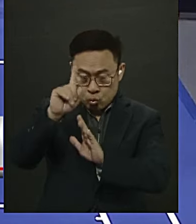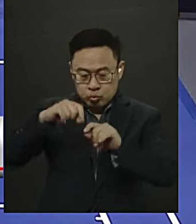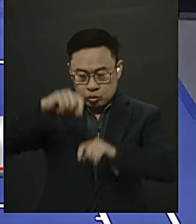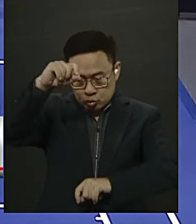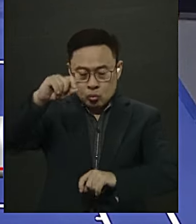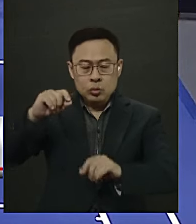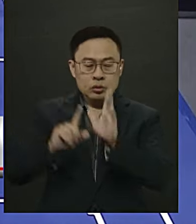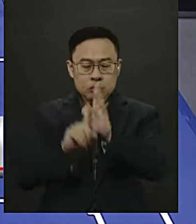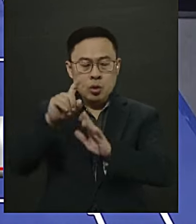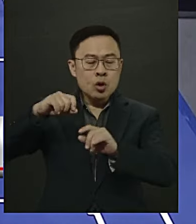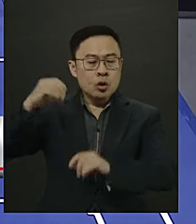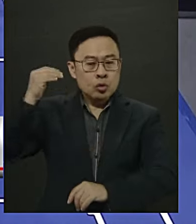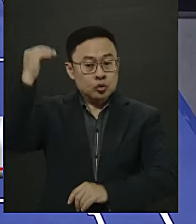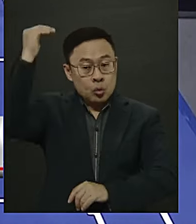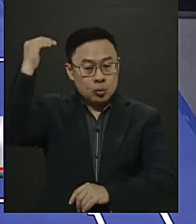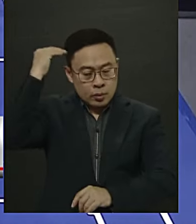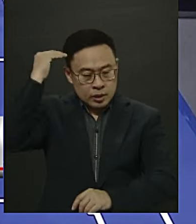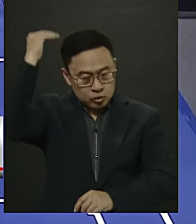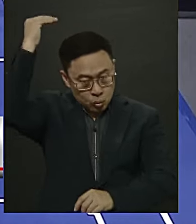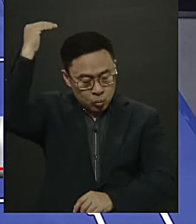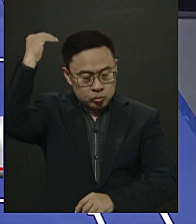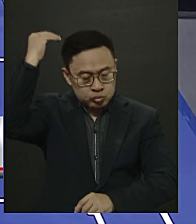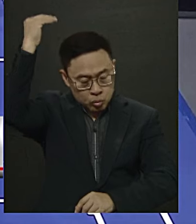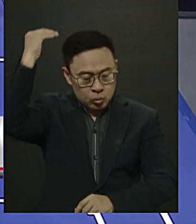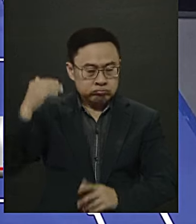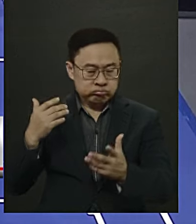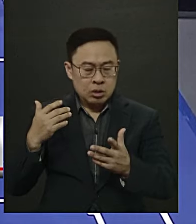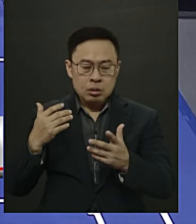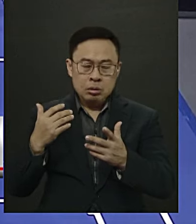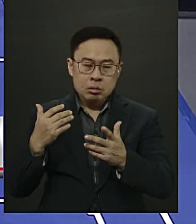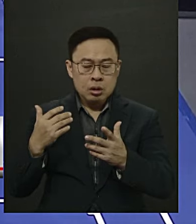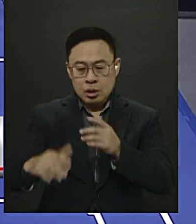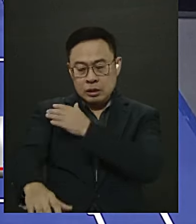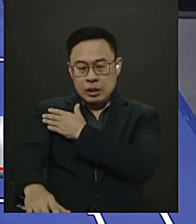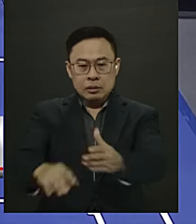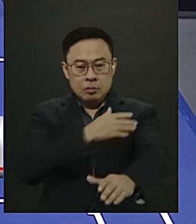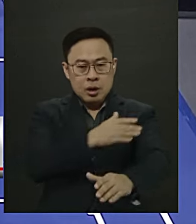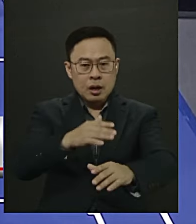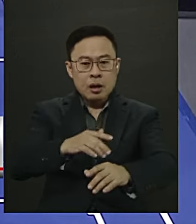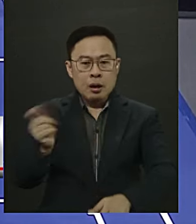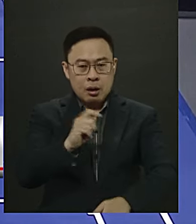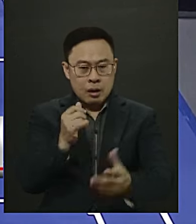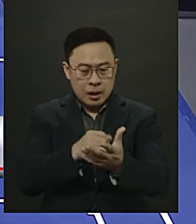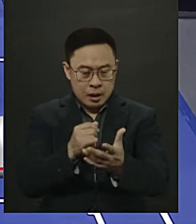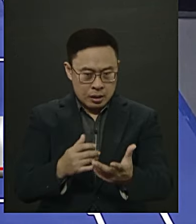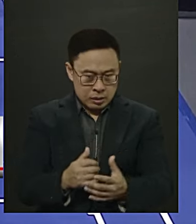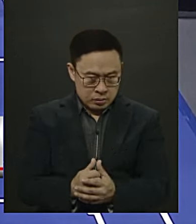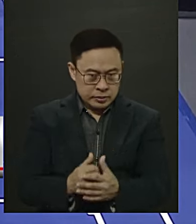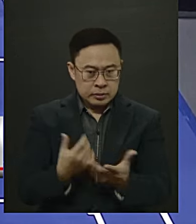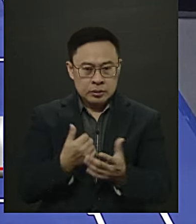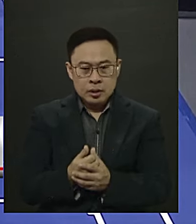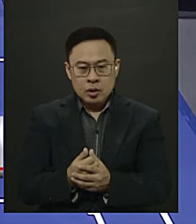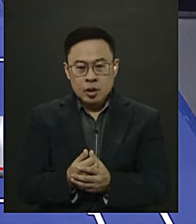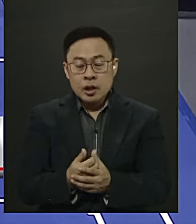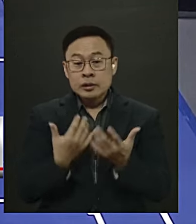ล่องด้วยนะสิครับเพียงแต่ว่าแมตช์พิเศษที่กำลังเห็นหน้าจอตอนนี้เนี่ยรูปแบบเปลี่ยนไปเพราะว่าจะแบ่งออกเป็น4เกมนะครับเก